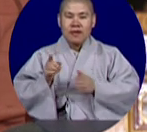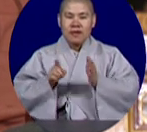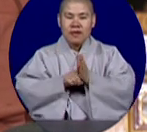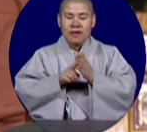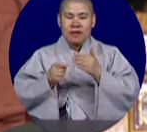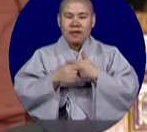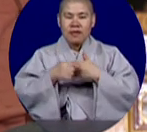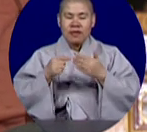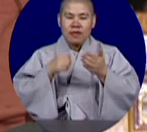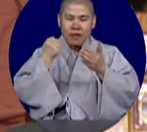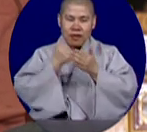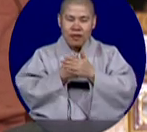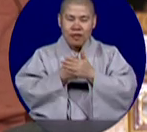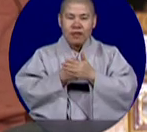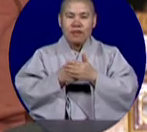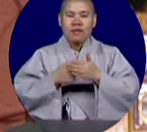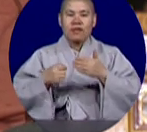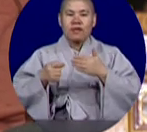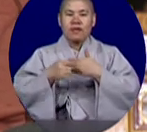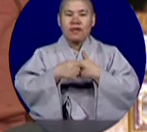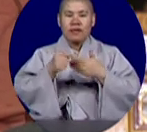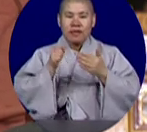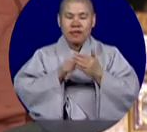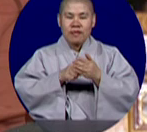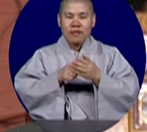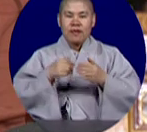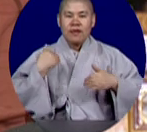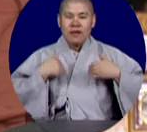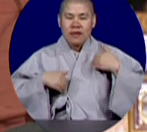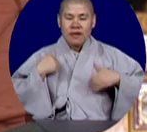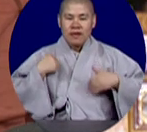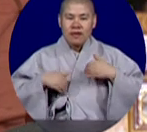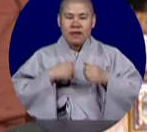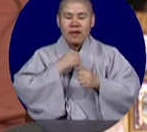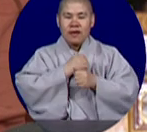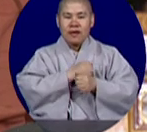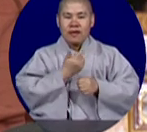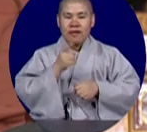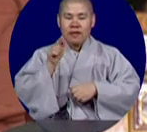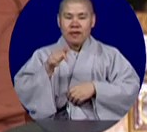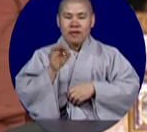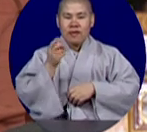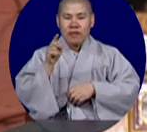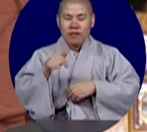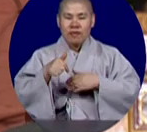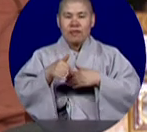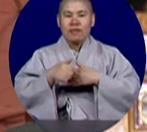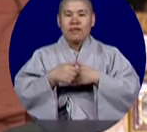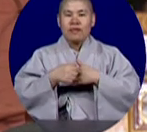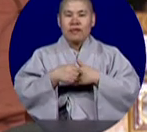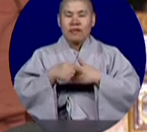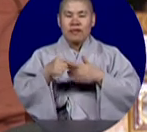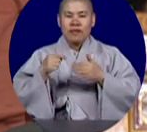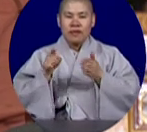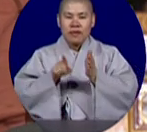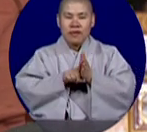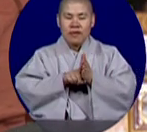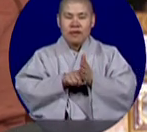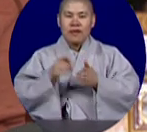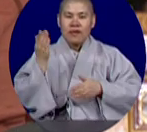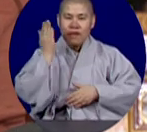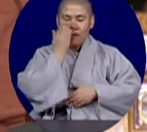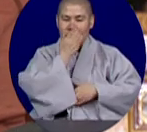첫째는 결정심이고, 둘째는 즐겁게 하는 낙욕심이고, 셋째는